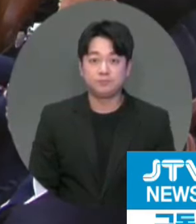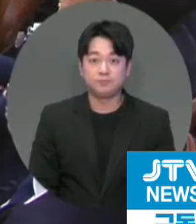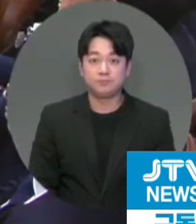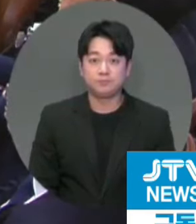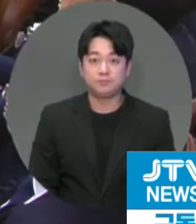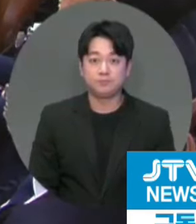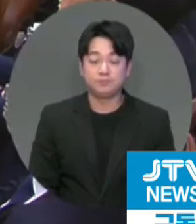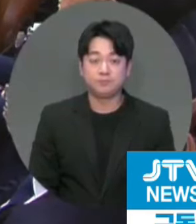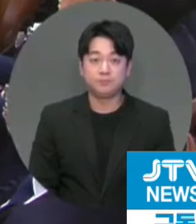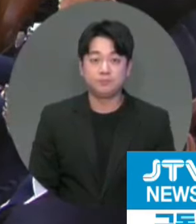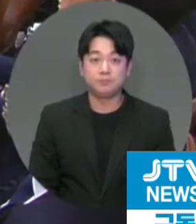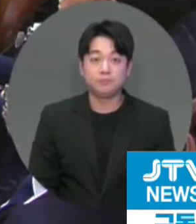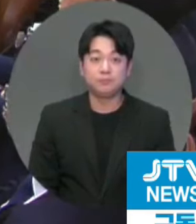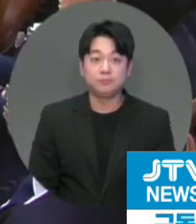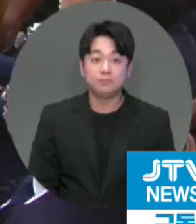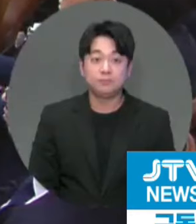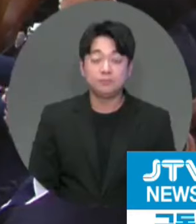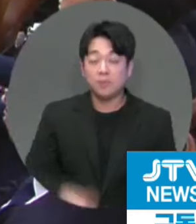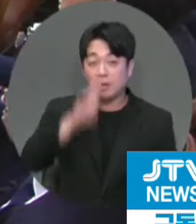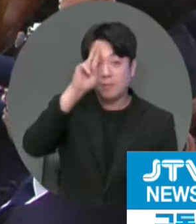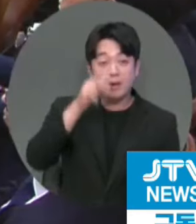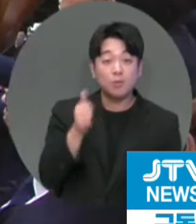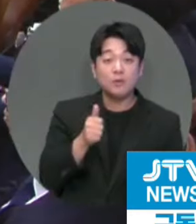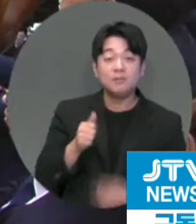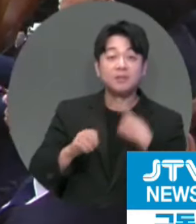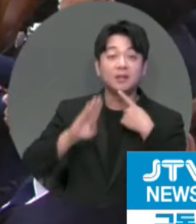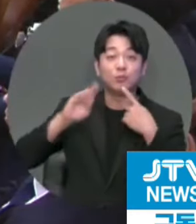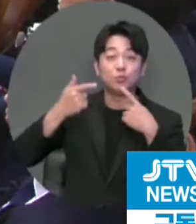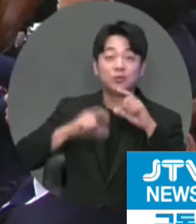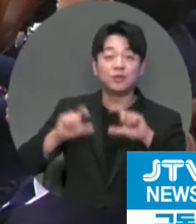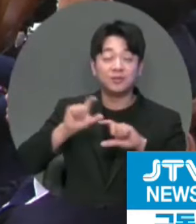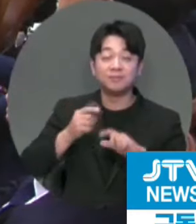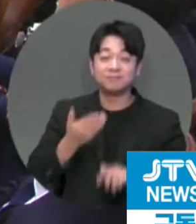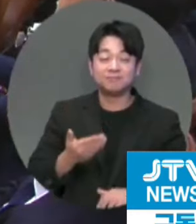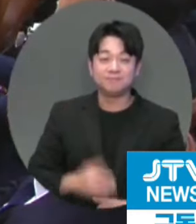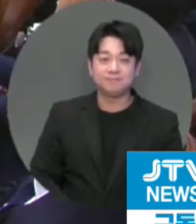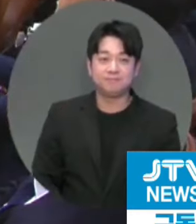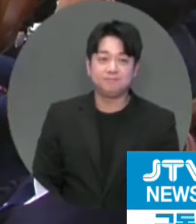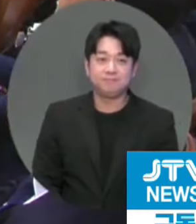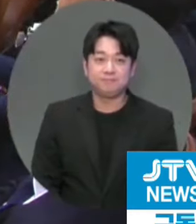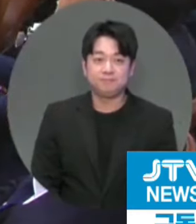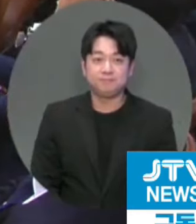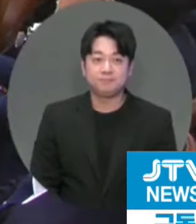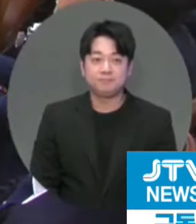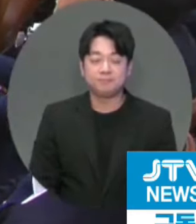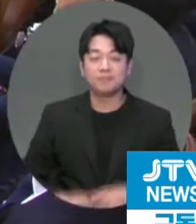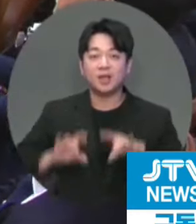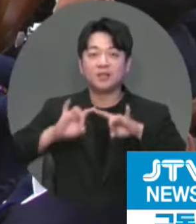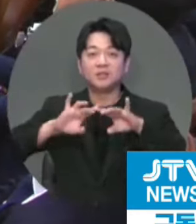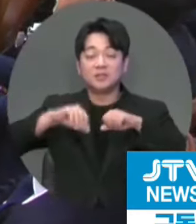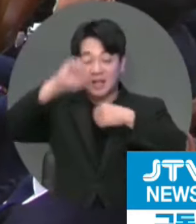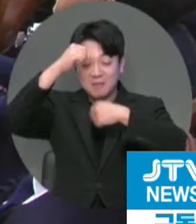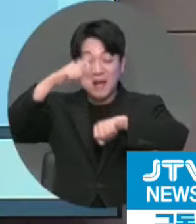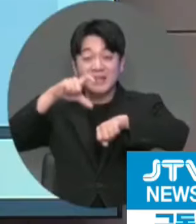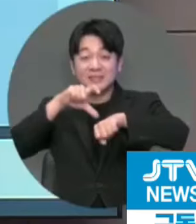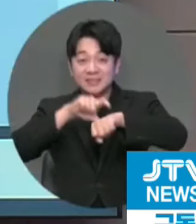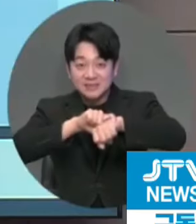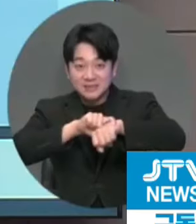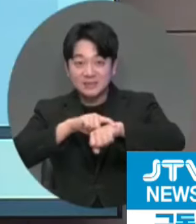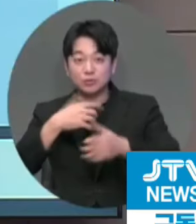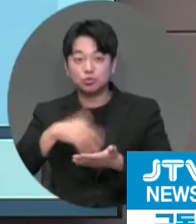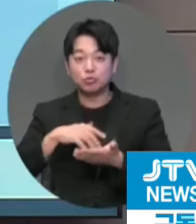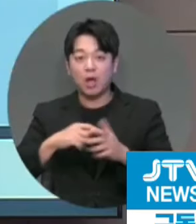네네 1분 더 하세요. 그 예 마지막 장 한번 보시죠. 이게 전자발찌 착용자가 늘어나면서 관리